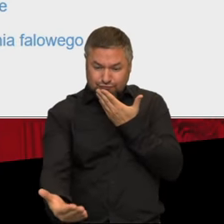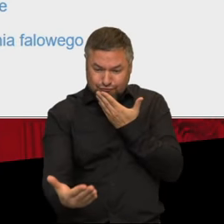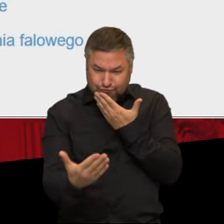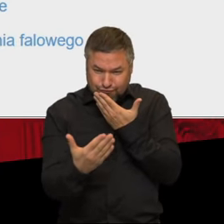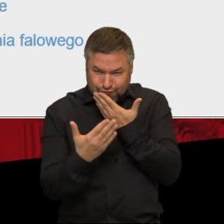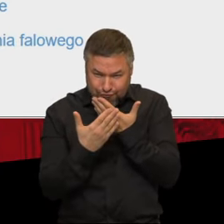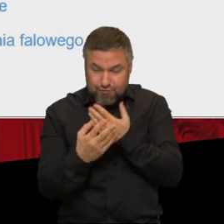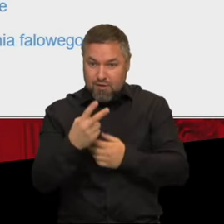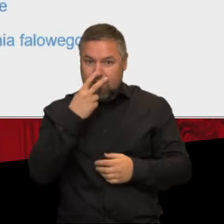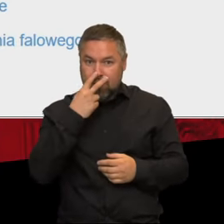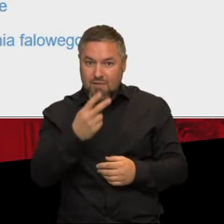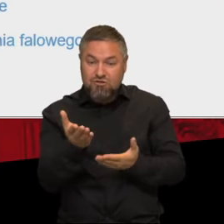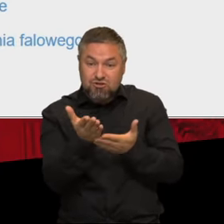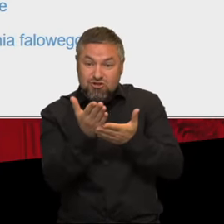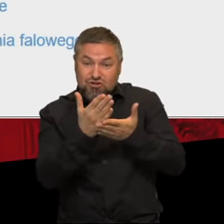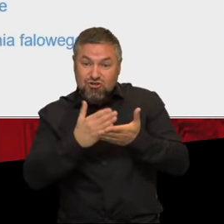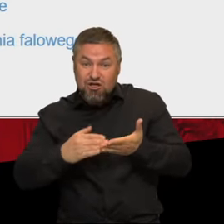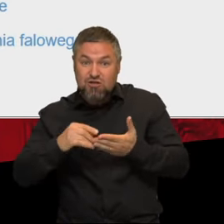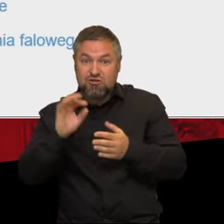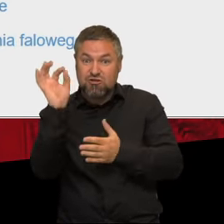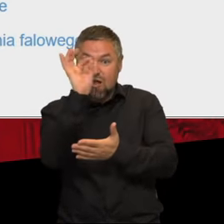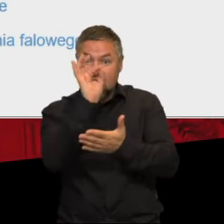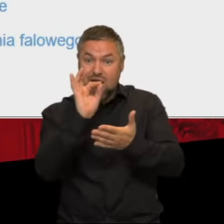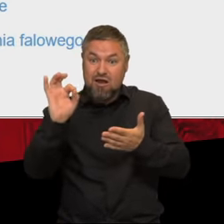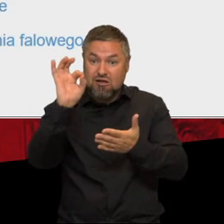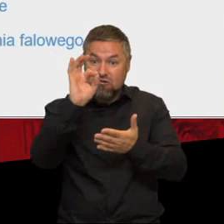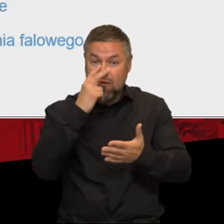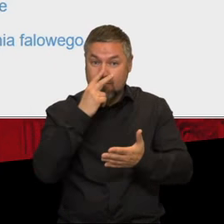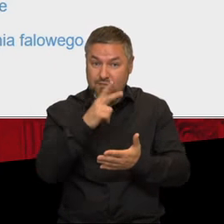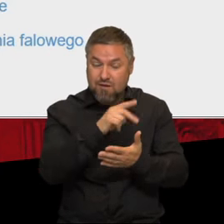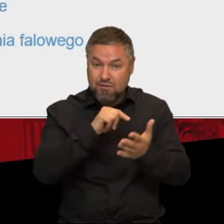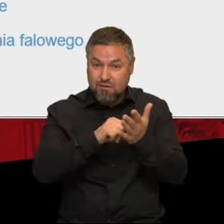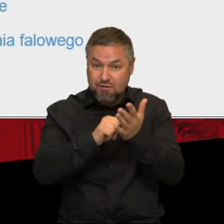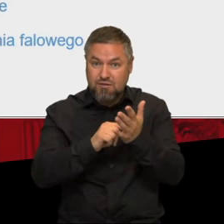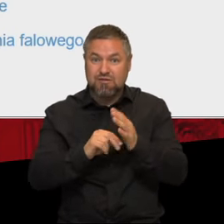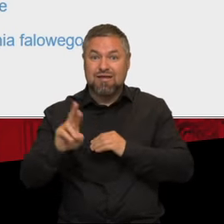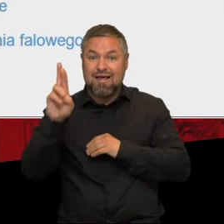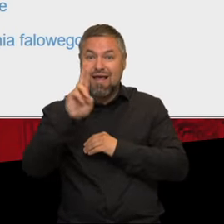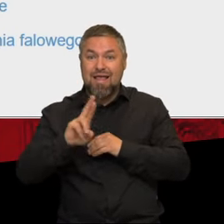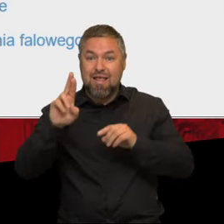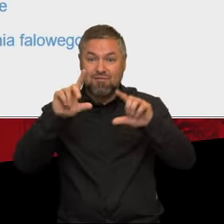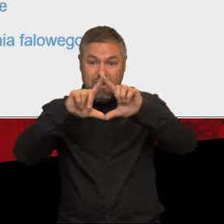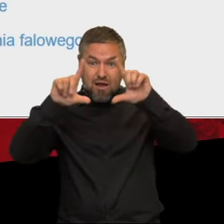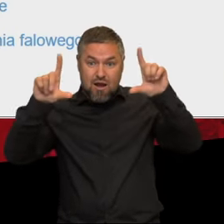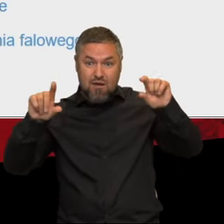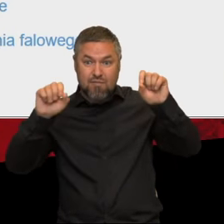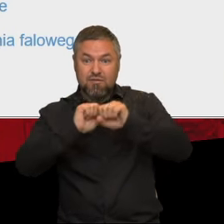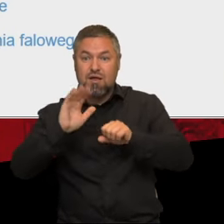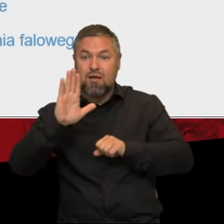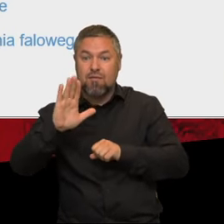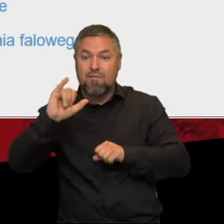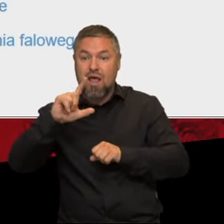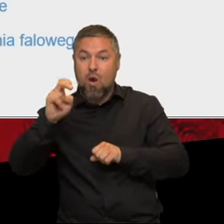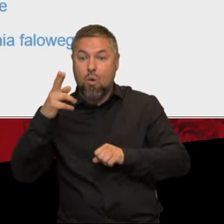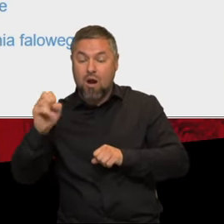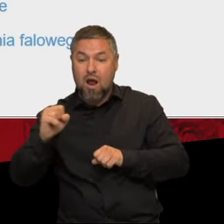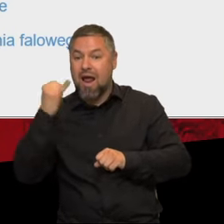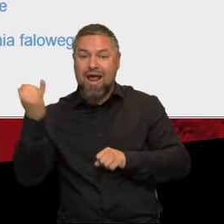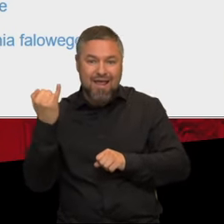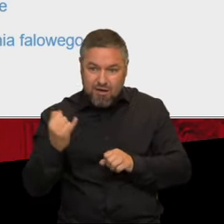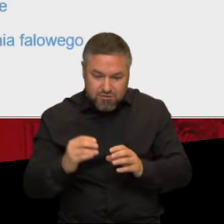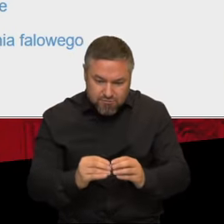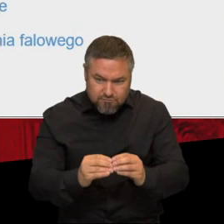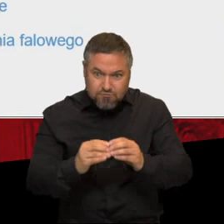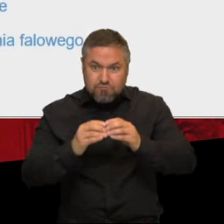że fragment, który jest zarysowany, który jest w niebieskiej ramce, składa się z białek. Powiększając mikroskop o